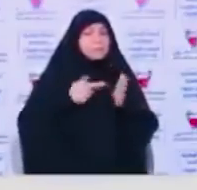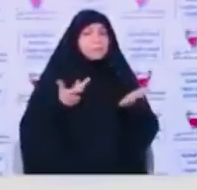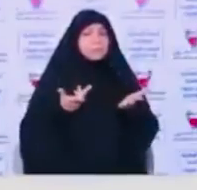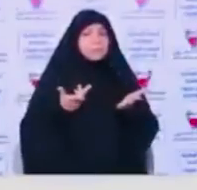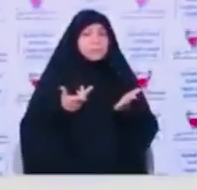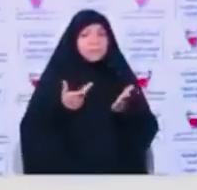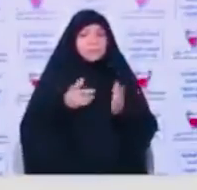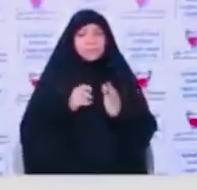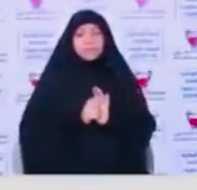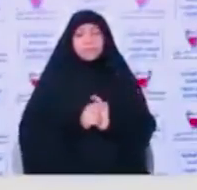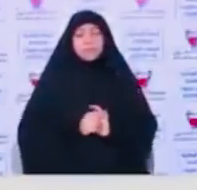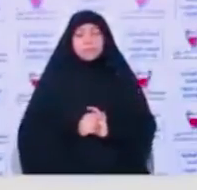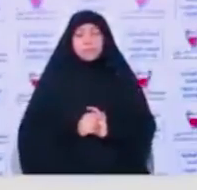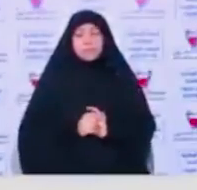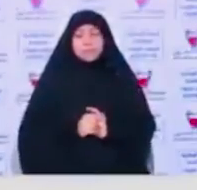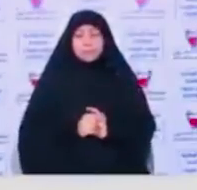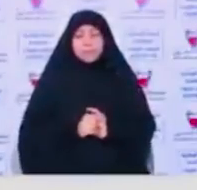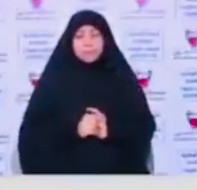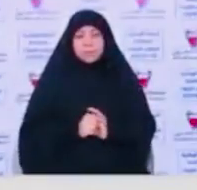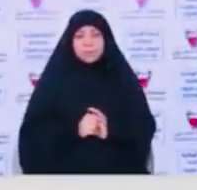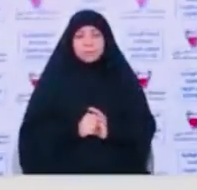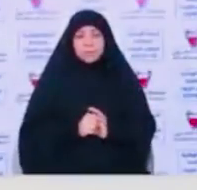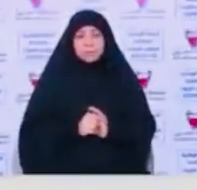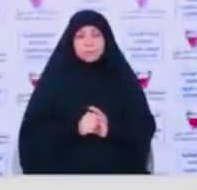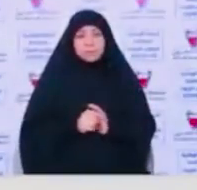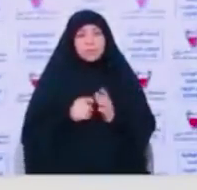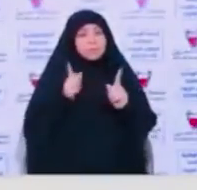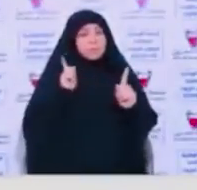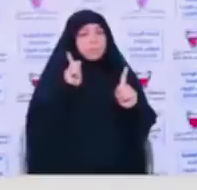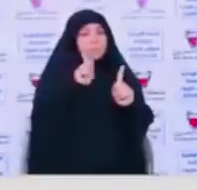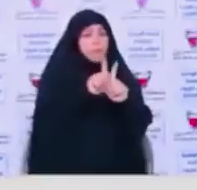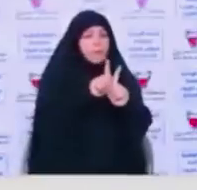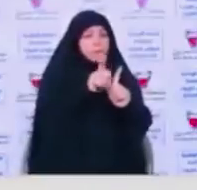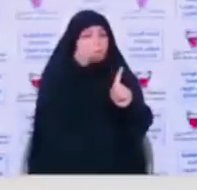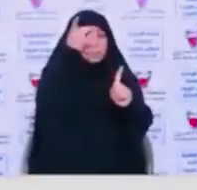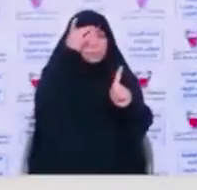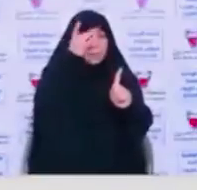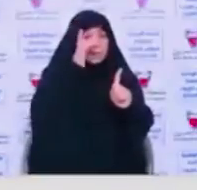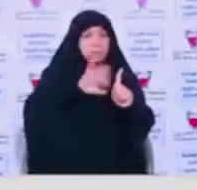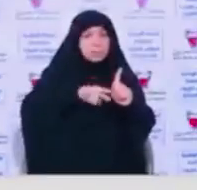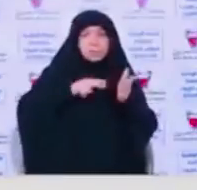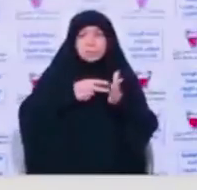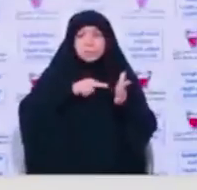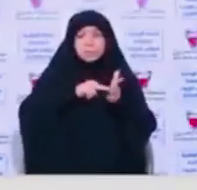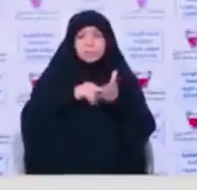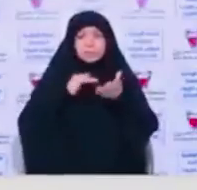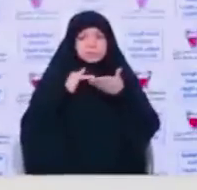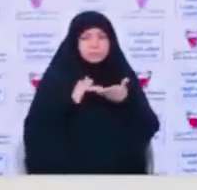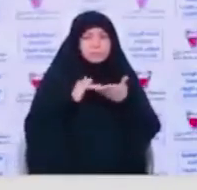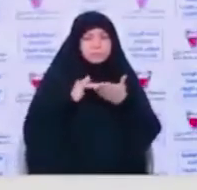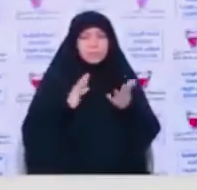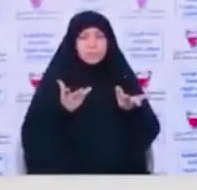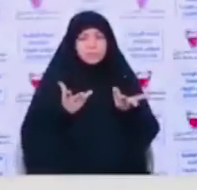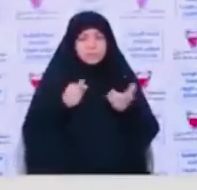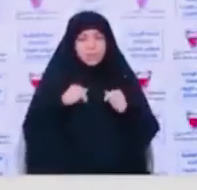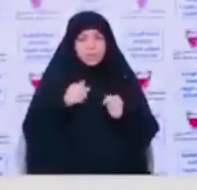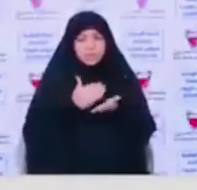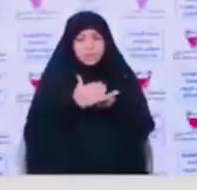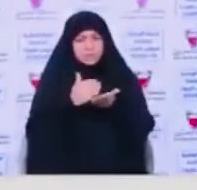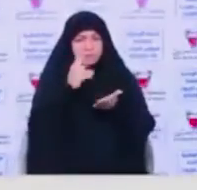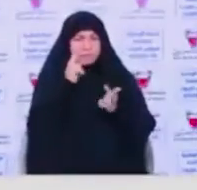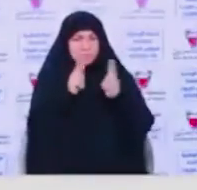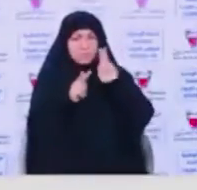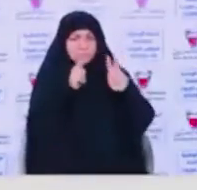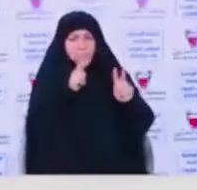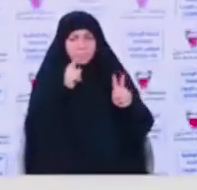كيفية الإجراءات المتبعة مع المخالطين، وأكدنا طبعا بأن الفترة الأخيرة وانتم لاحظتوا هالشيء